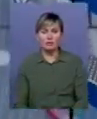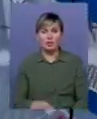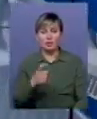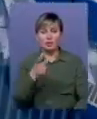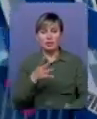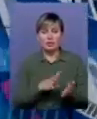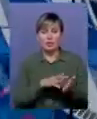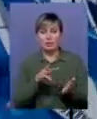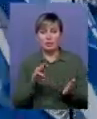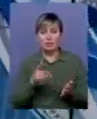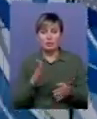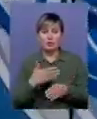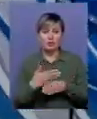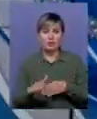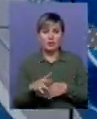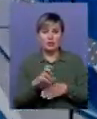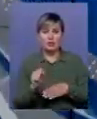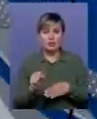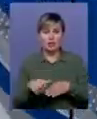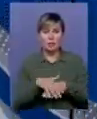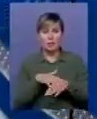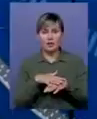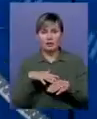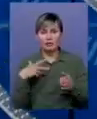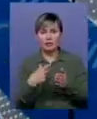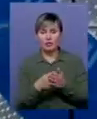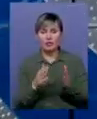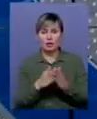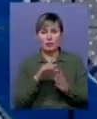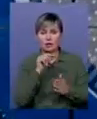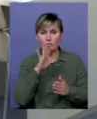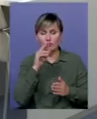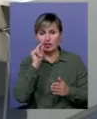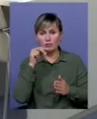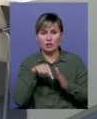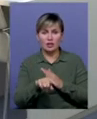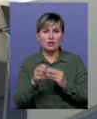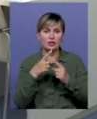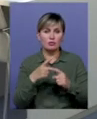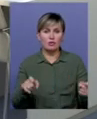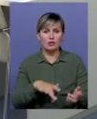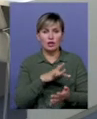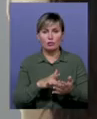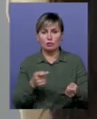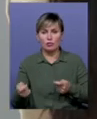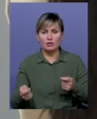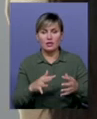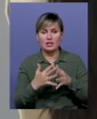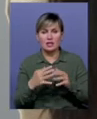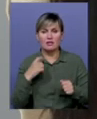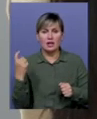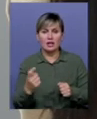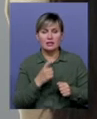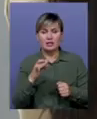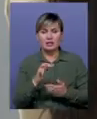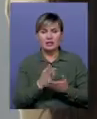129 миллионов тенге будет выделено на массовую вакцинацию домашней птицы в Шымкенте. Как сообщили в городском управлении сельского хозяйства